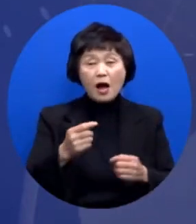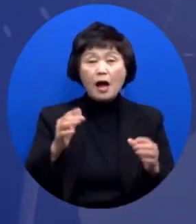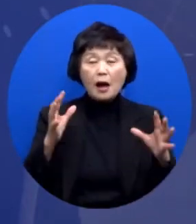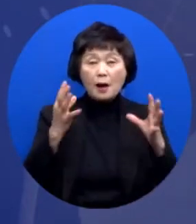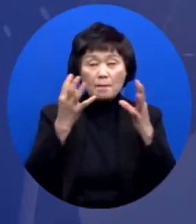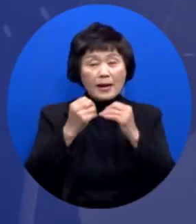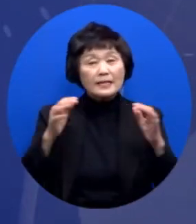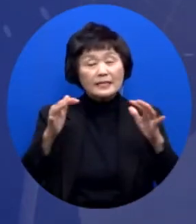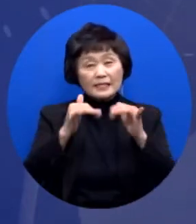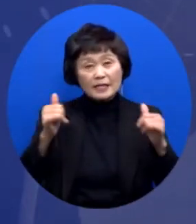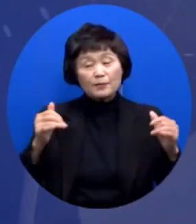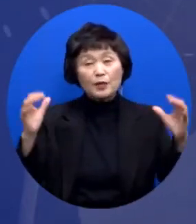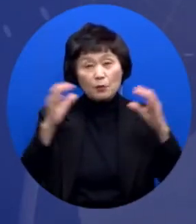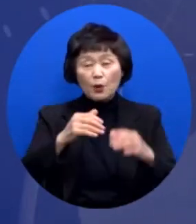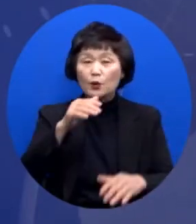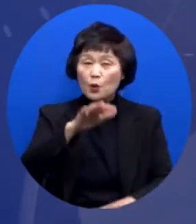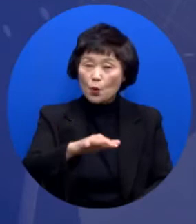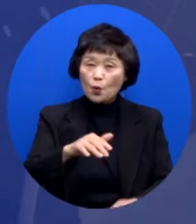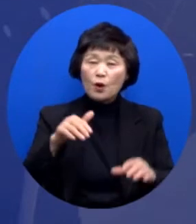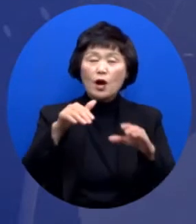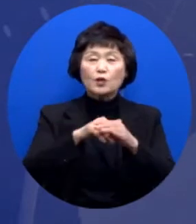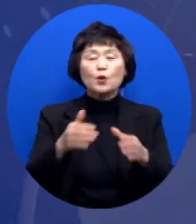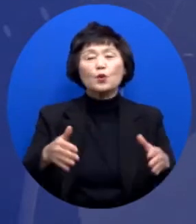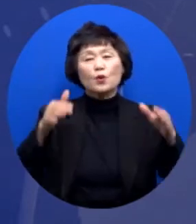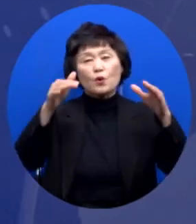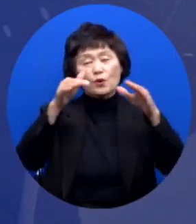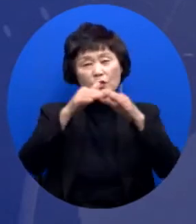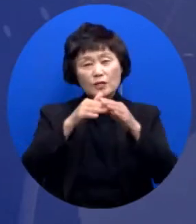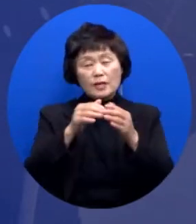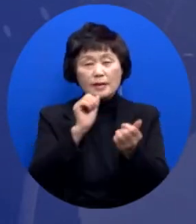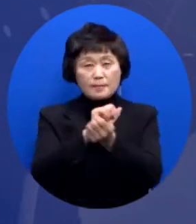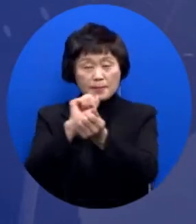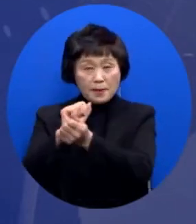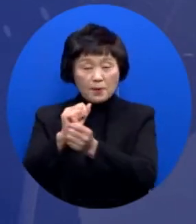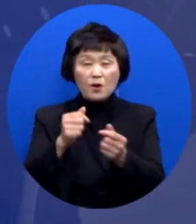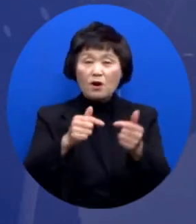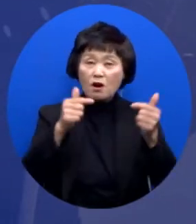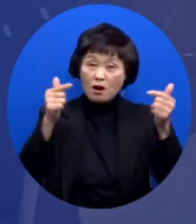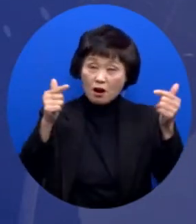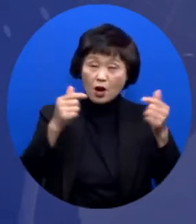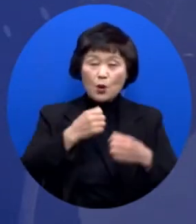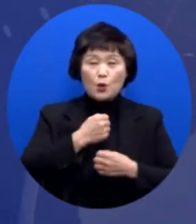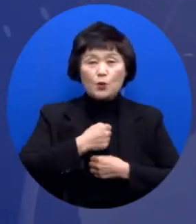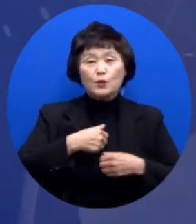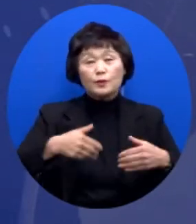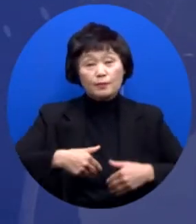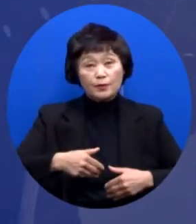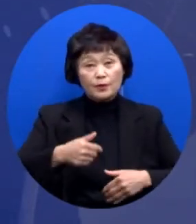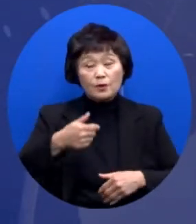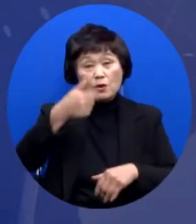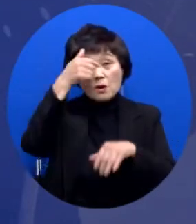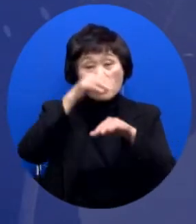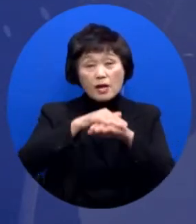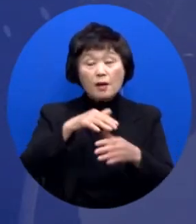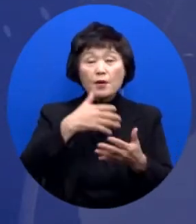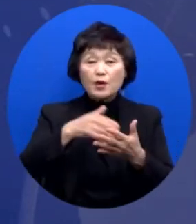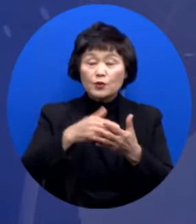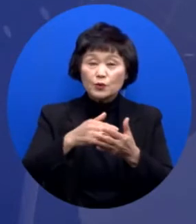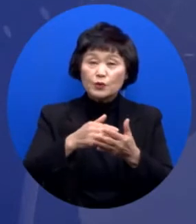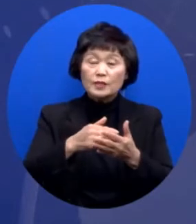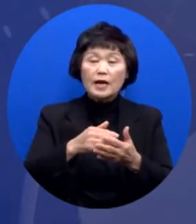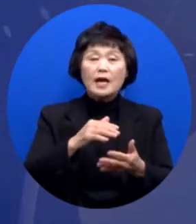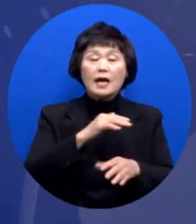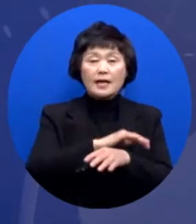시설에서 도 확진 자가 발생하고 있어서 특별히 주의해야 겠습니다 예배 인원수를 비롯한 모임 인원수 제한을 잘